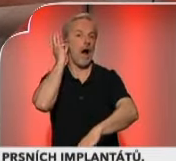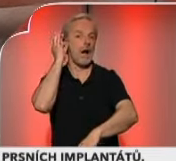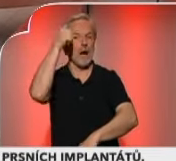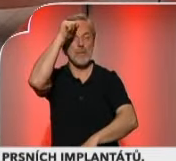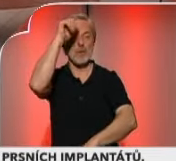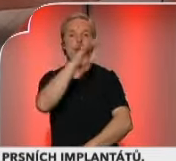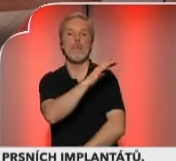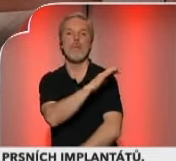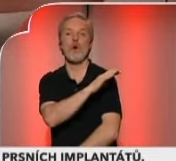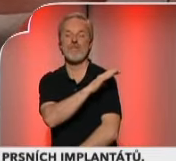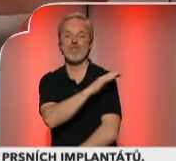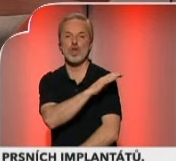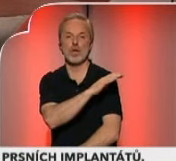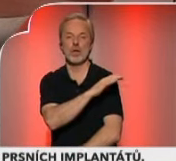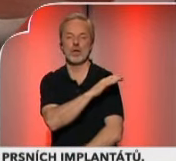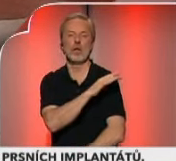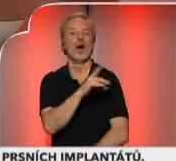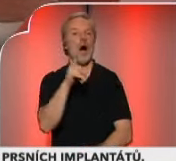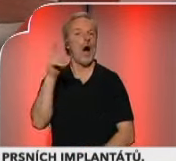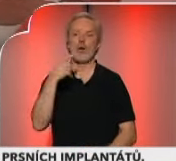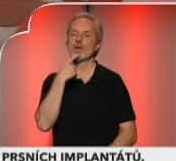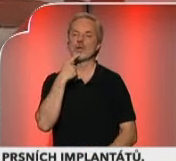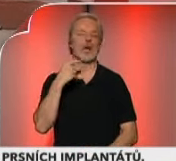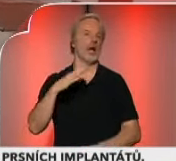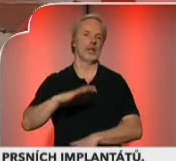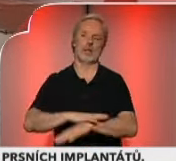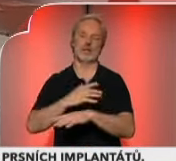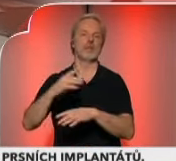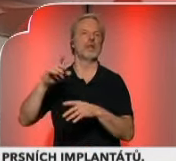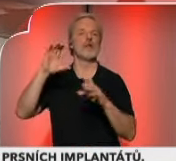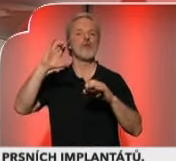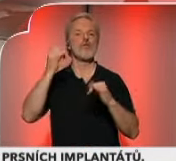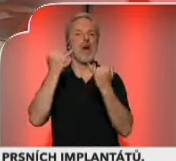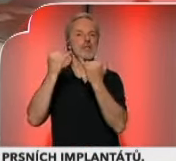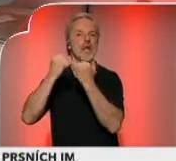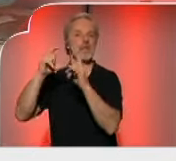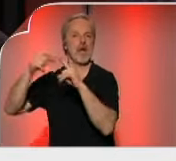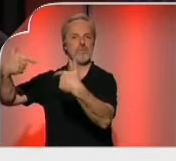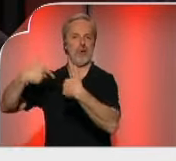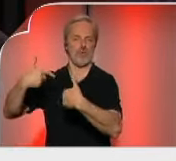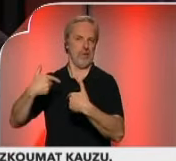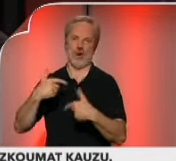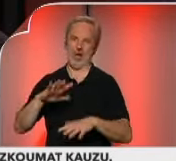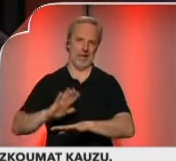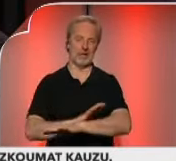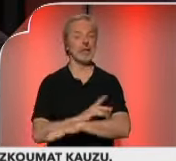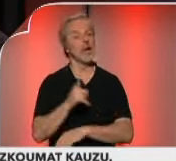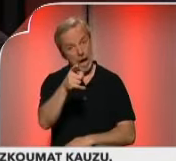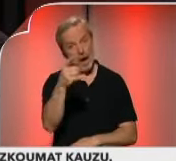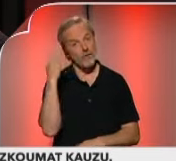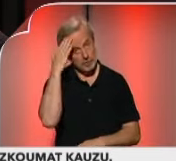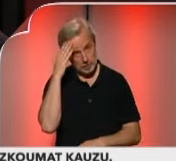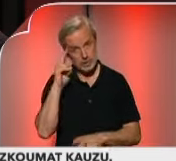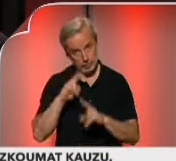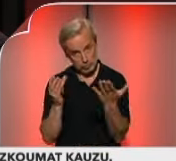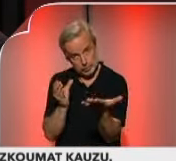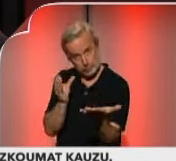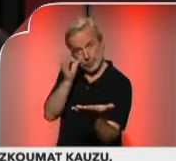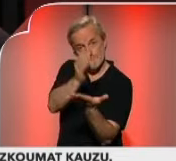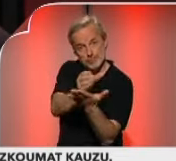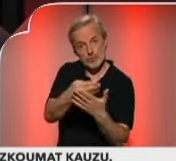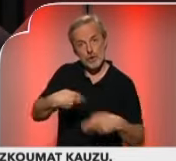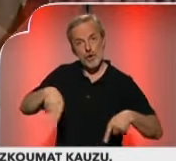že necítí ona sama podporu uvnitř středočeské organizace strany eh byla by ona tím vhodným lídrem je